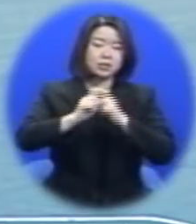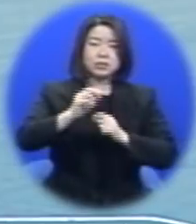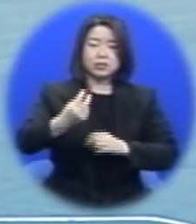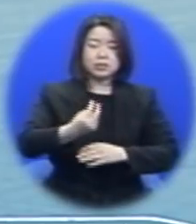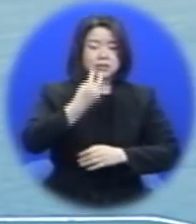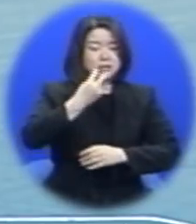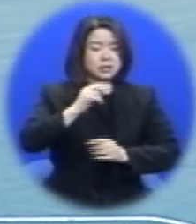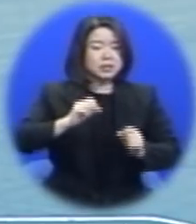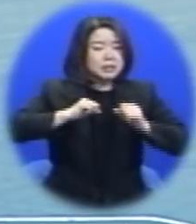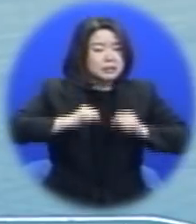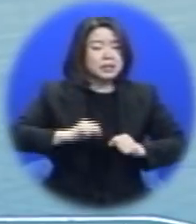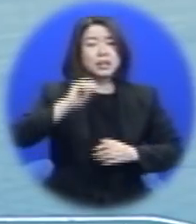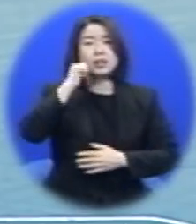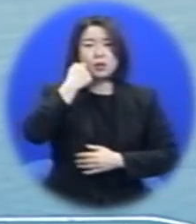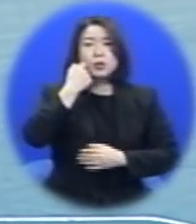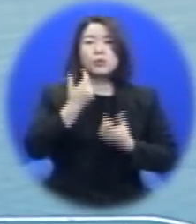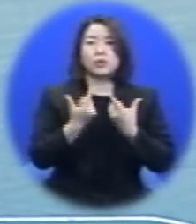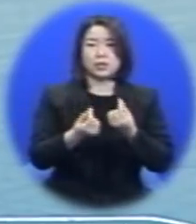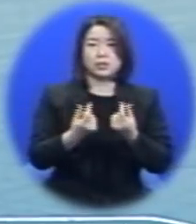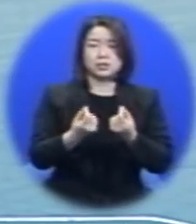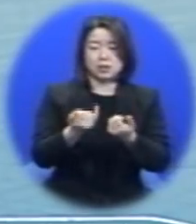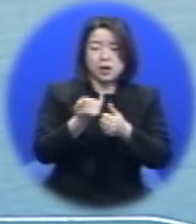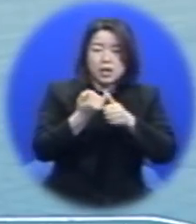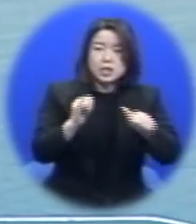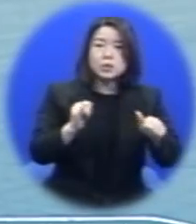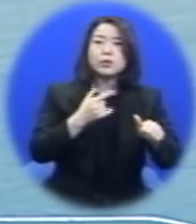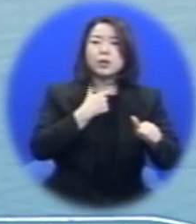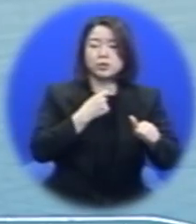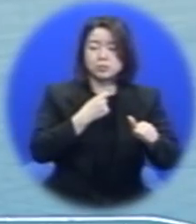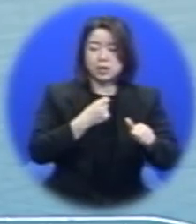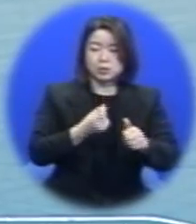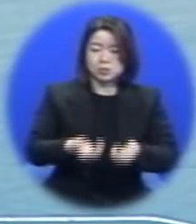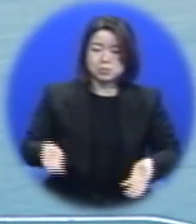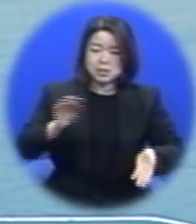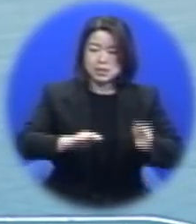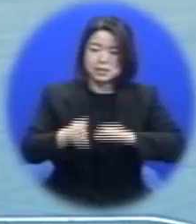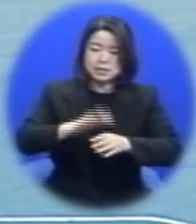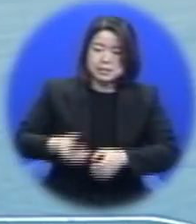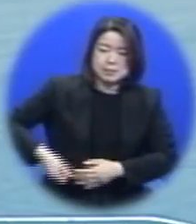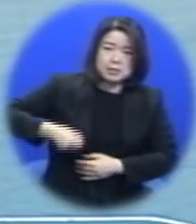같았어요. 그래서 이혼하자고 보따리를 싼 겁니다. 그런데